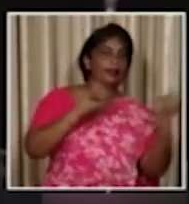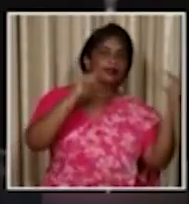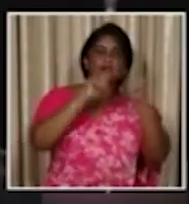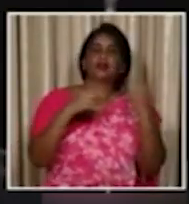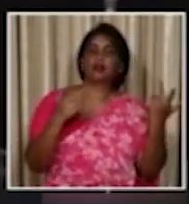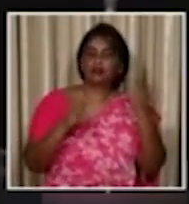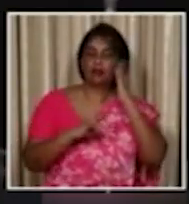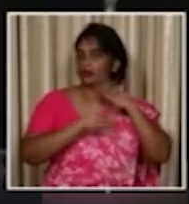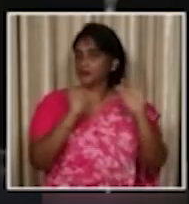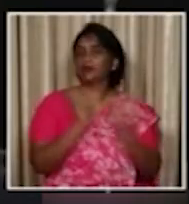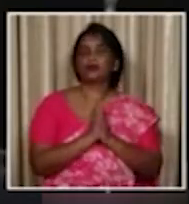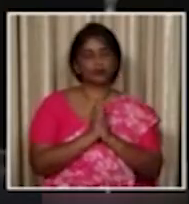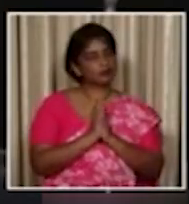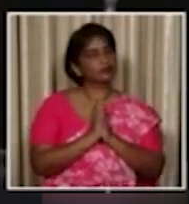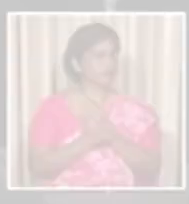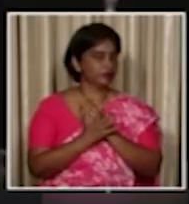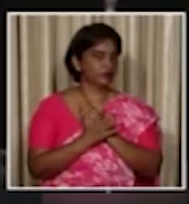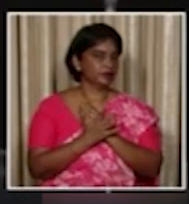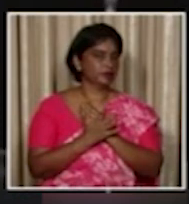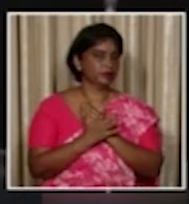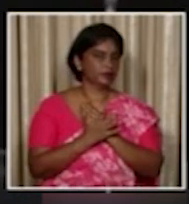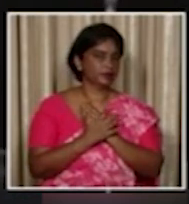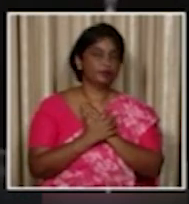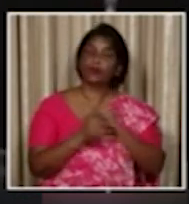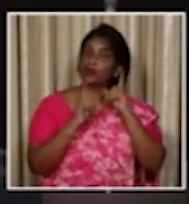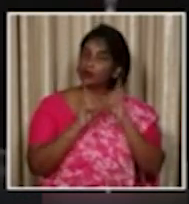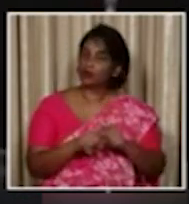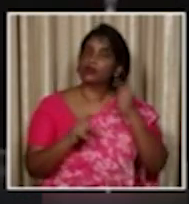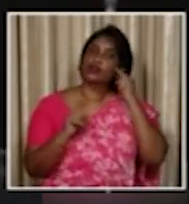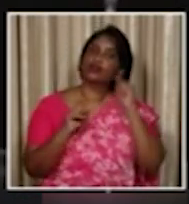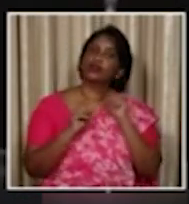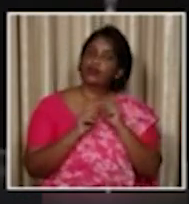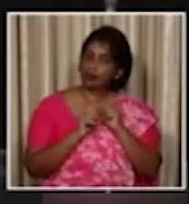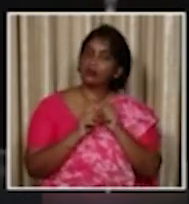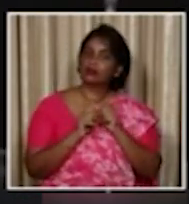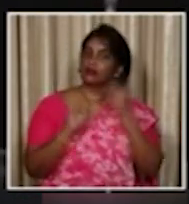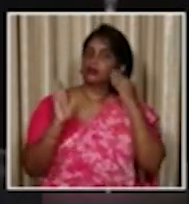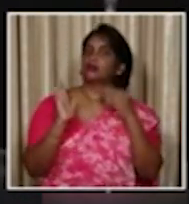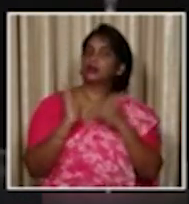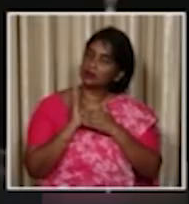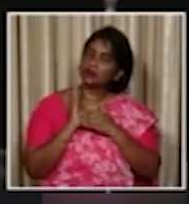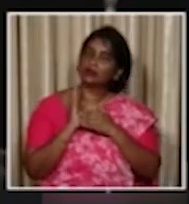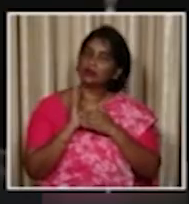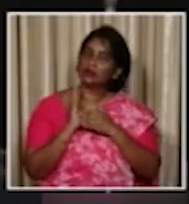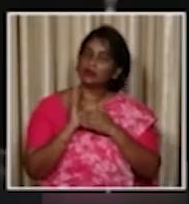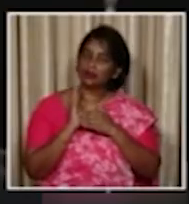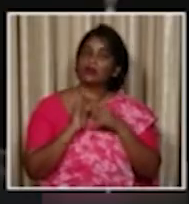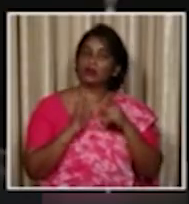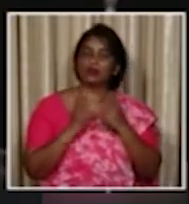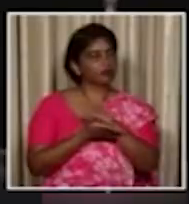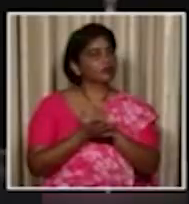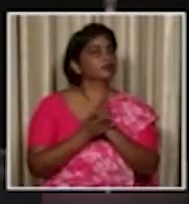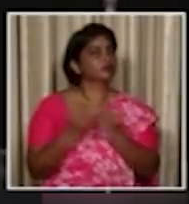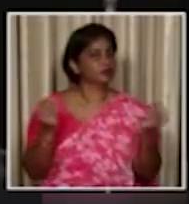තීන සම්ප්‍රදායන් සියල්ලම දැන් මෙතන නැවතිලා තියෙනවා. මෙන්න මේ පිළිබඳව අවධානය යොමු කරන්න ශ්‍රේෂ්ඨාධිකරණයේ මේක නිරවුල් කරලා